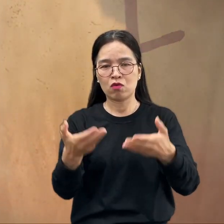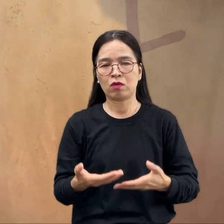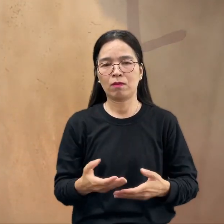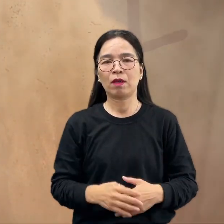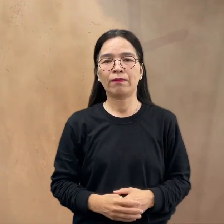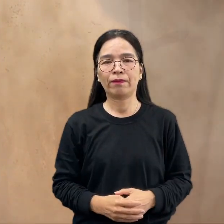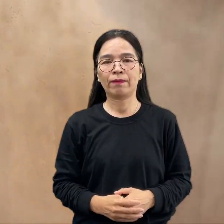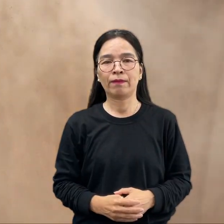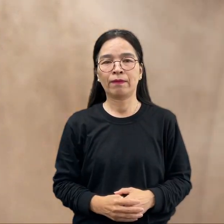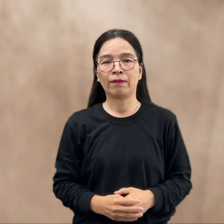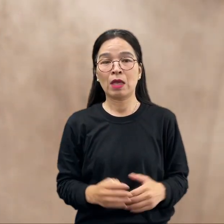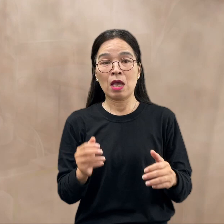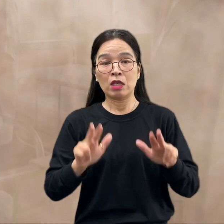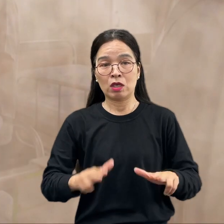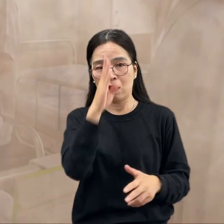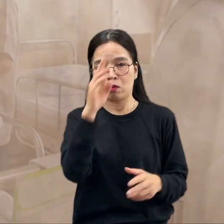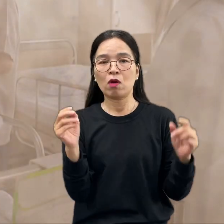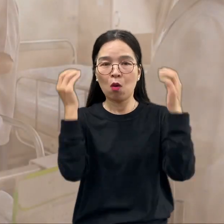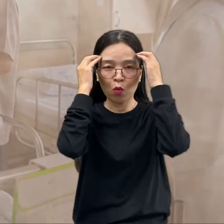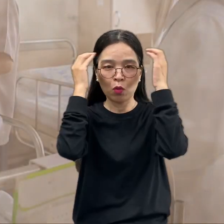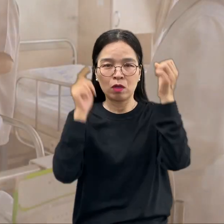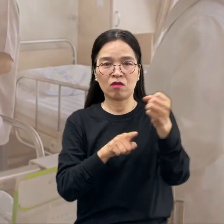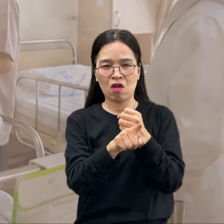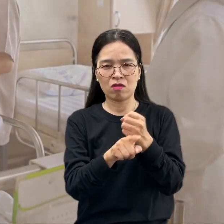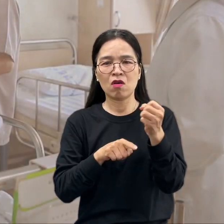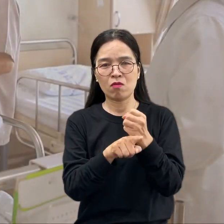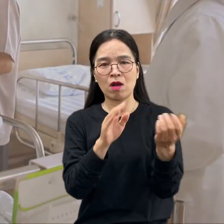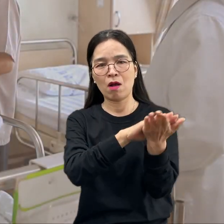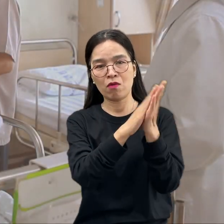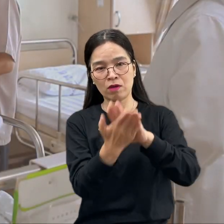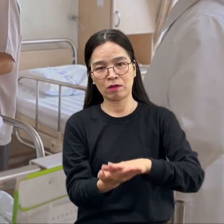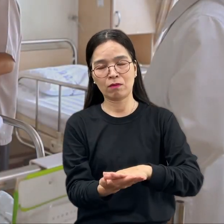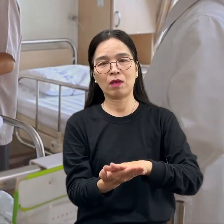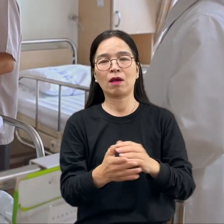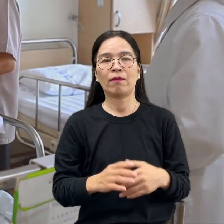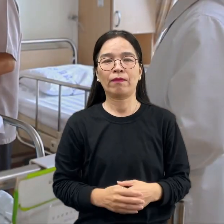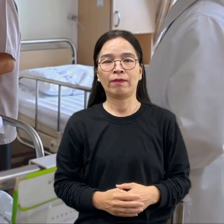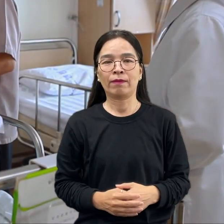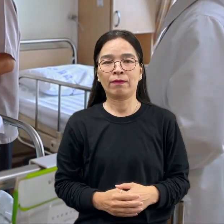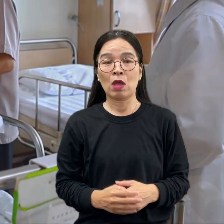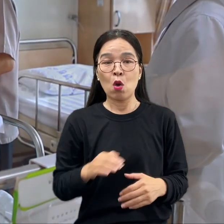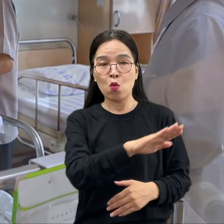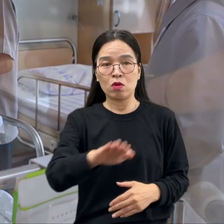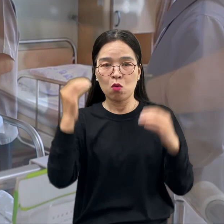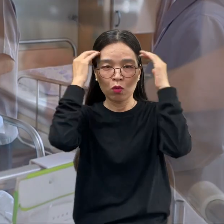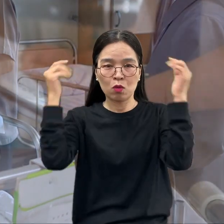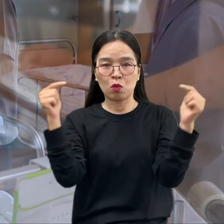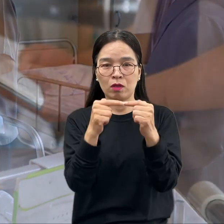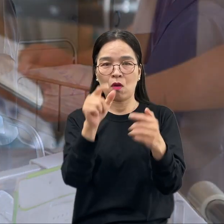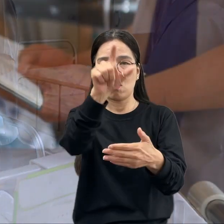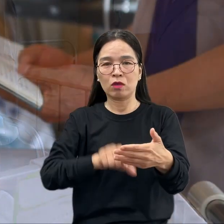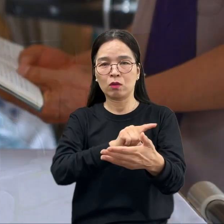죄를 없애주셨습니다. 이제 질병과 고통이 뜻하는 의미가 변화됐습니다. 우리는